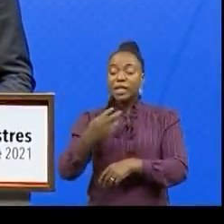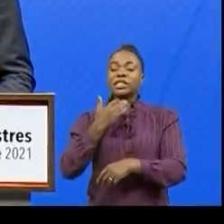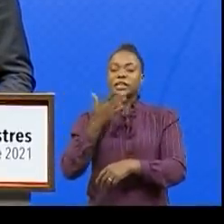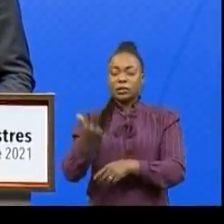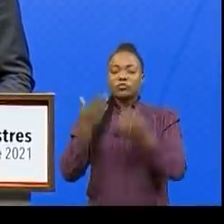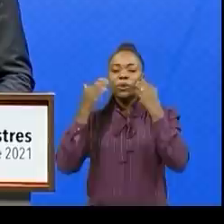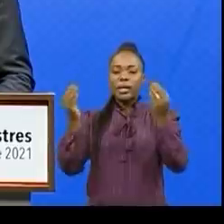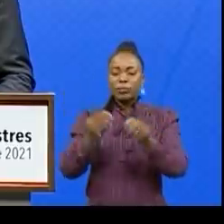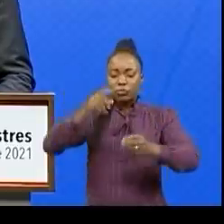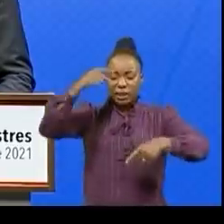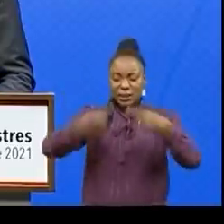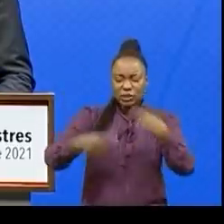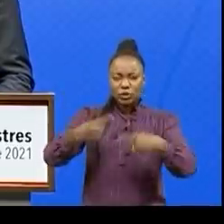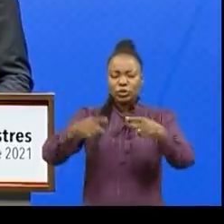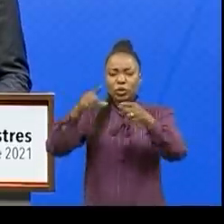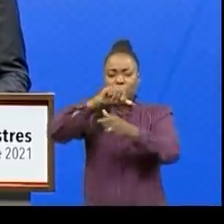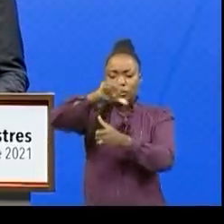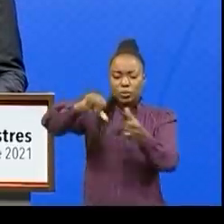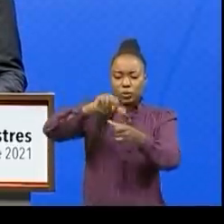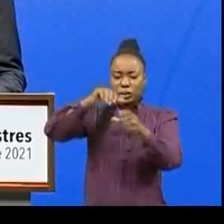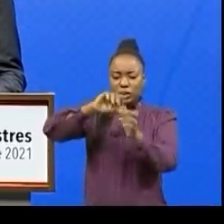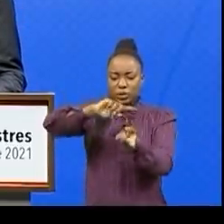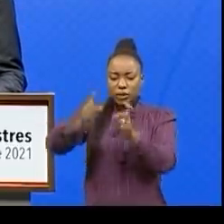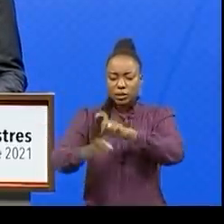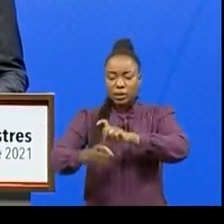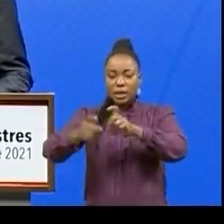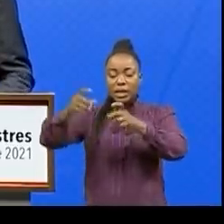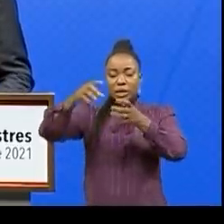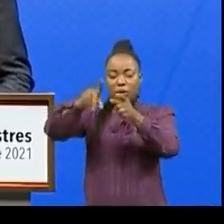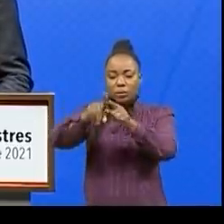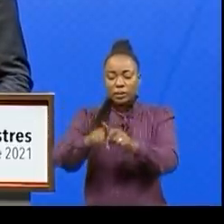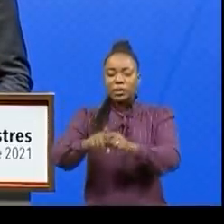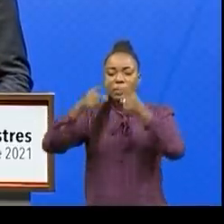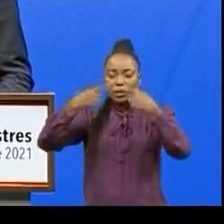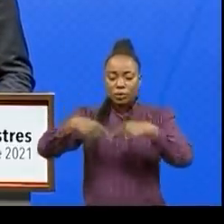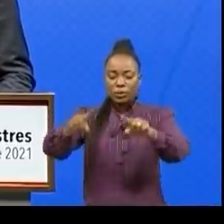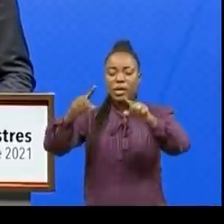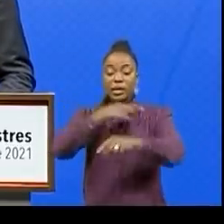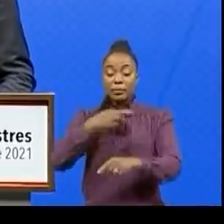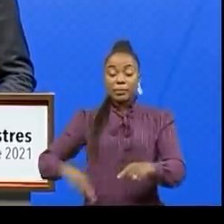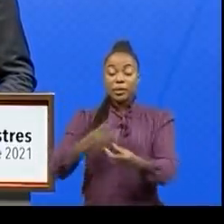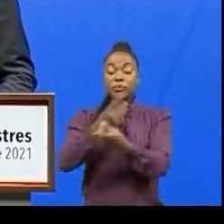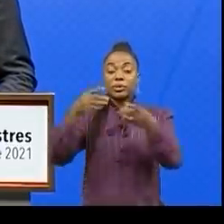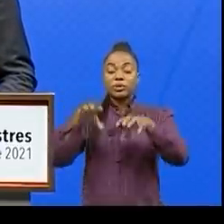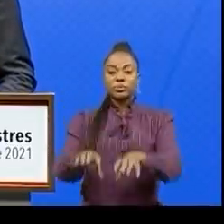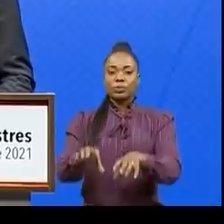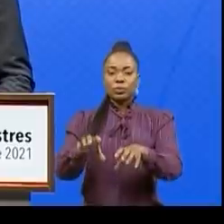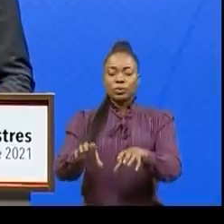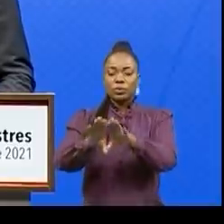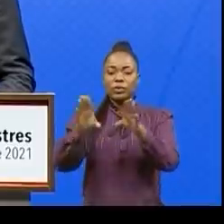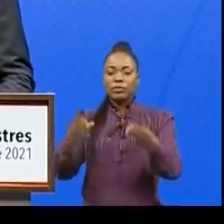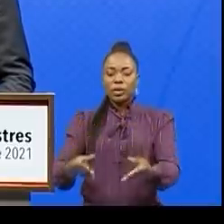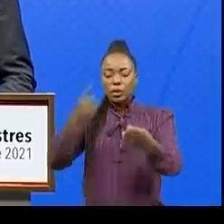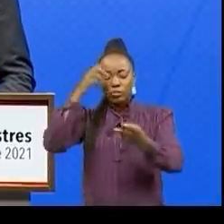effet, les débats autour de ces transitions énergétiques devraient être lancés en République démocratique du Congo,